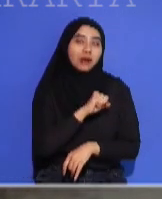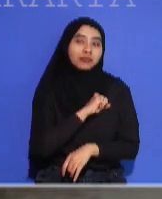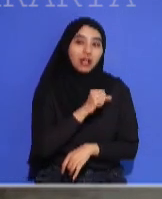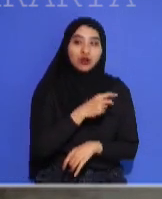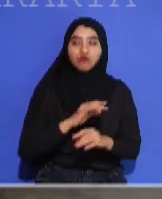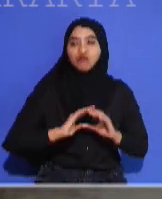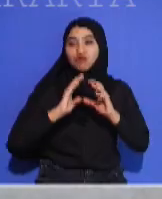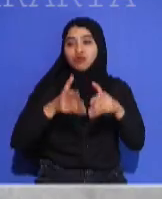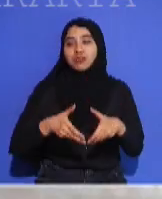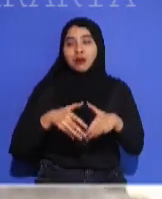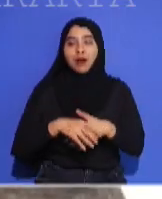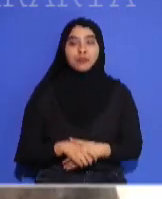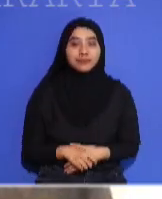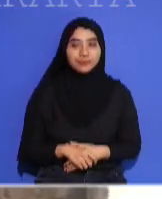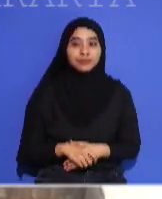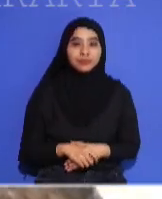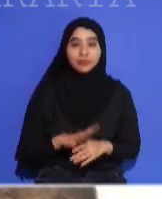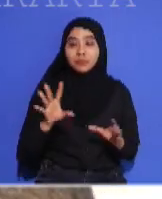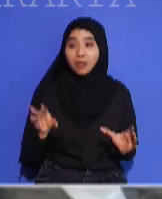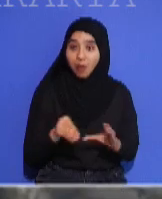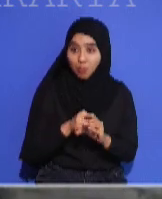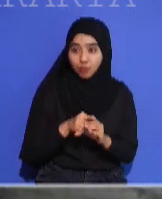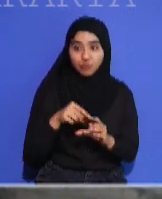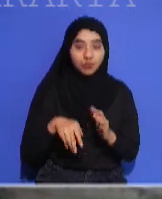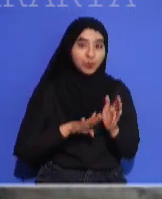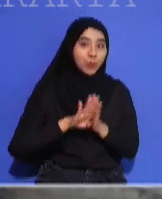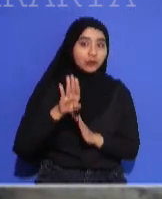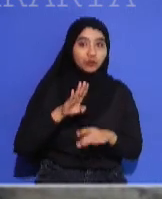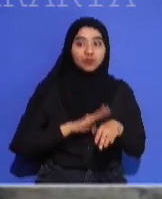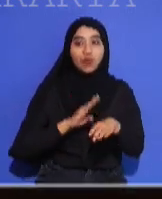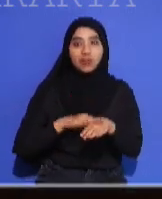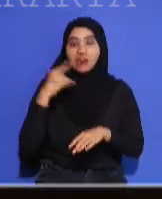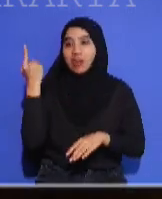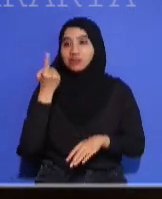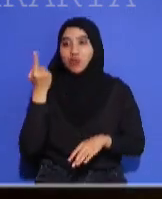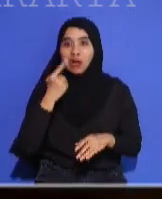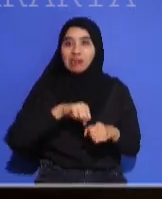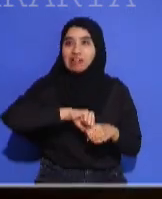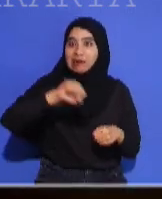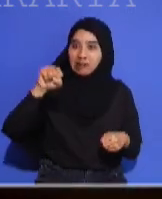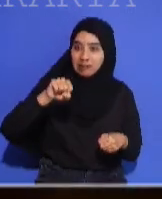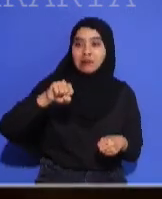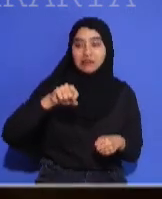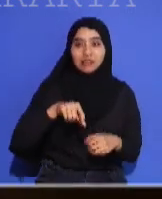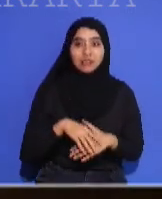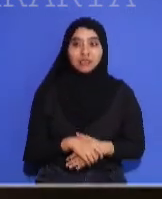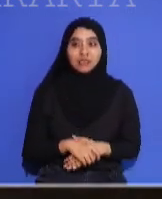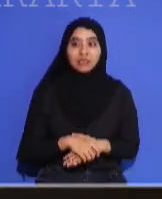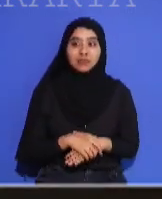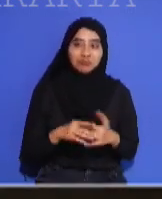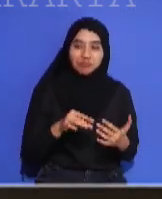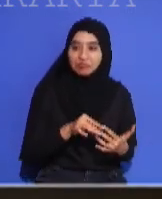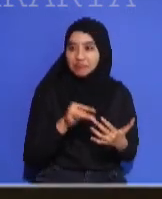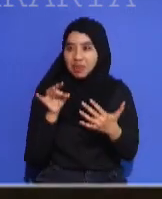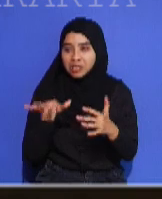dunia sebagai bagian dari objek untuk kemajuan Kebudayaan Nasional keris menjadi objek pilihan yang menjadi kerja keseharian